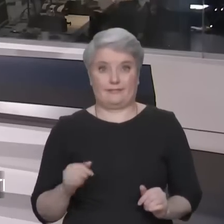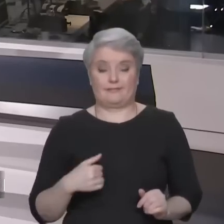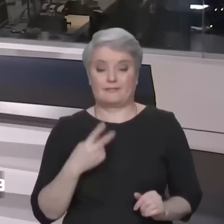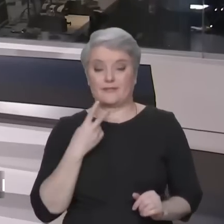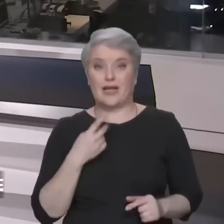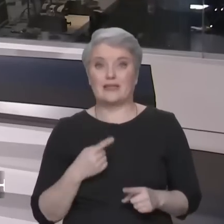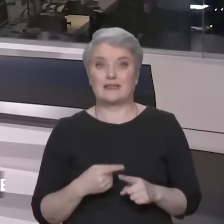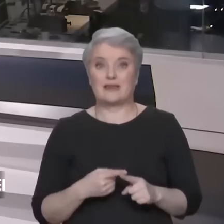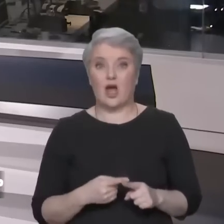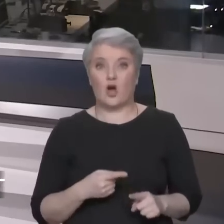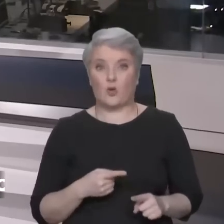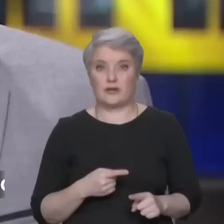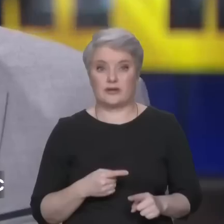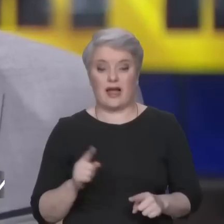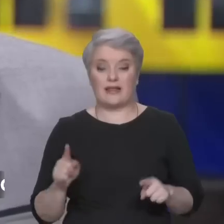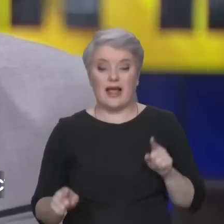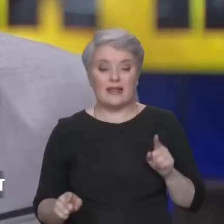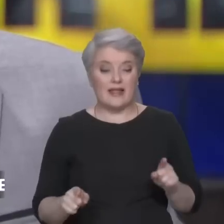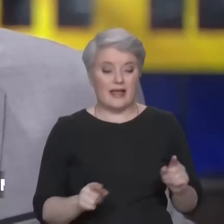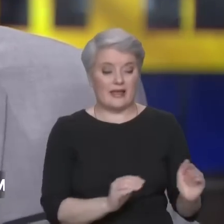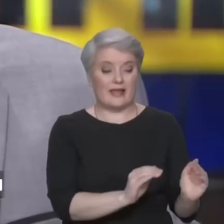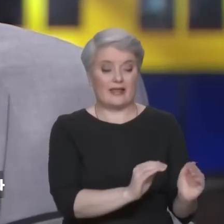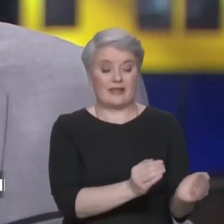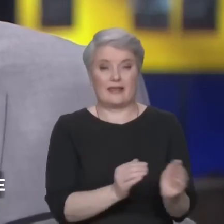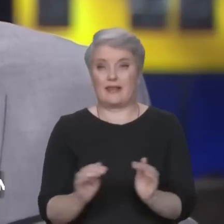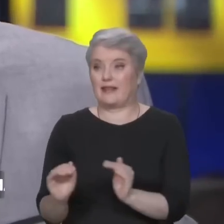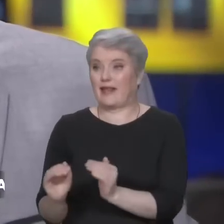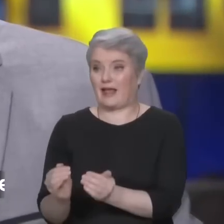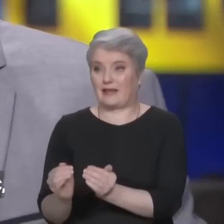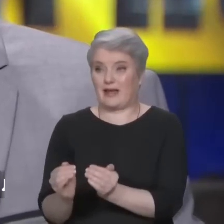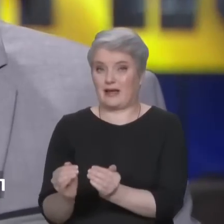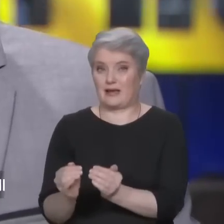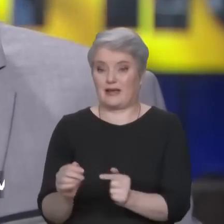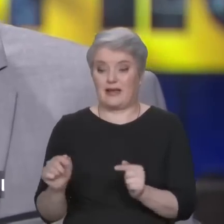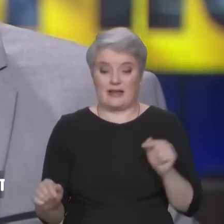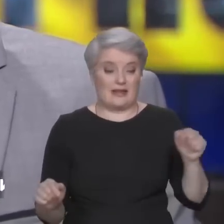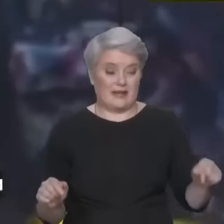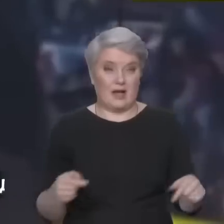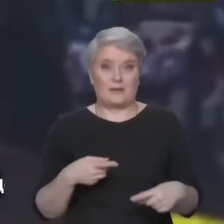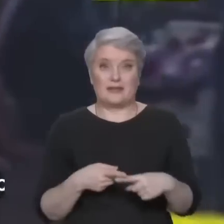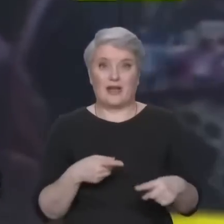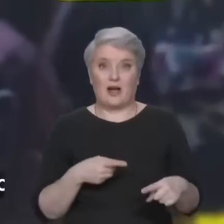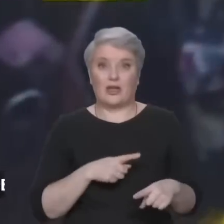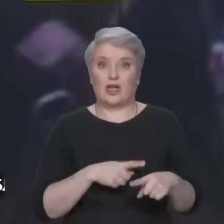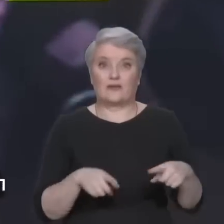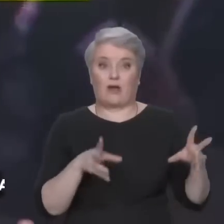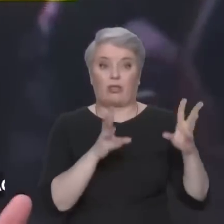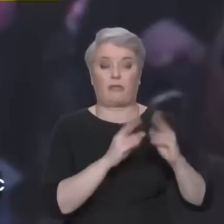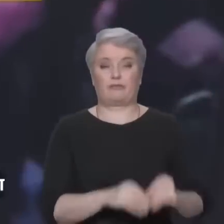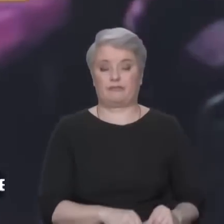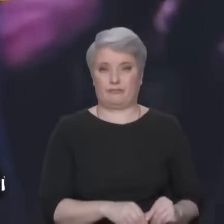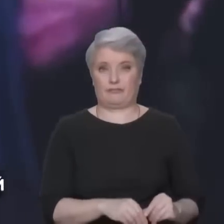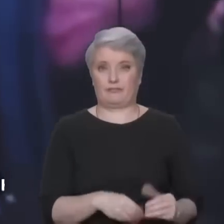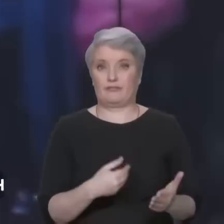бачимо загострення на деяких ділянках, локаціях, і це загострення дуже швидко захлинається. Ну,